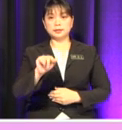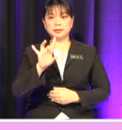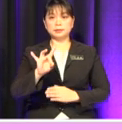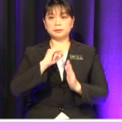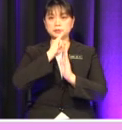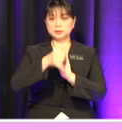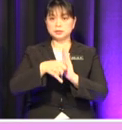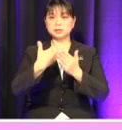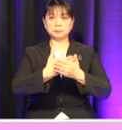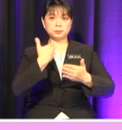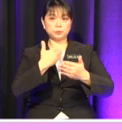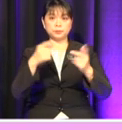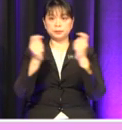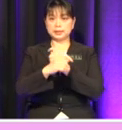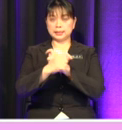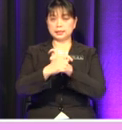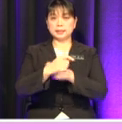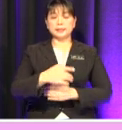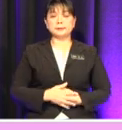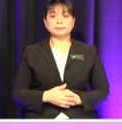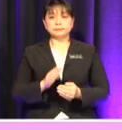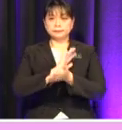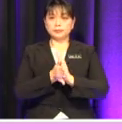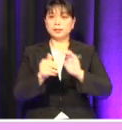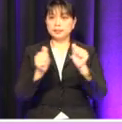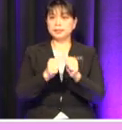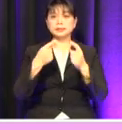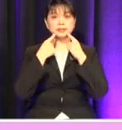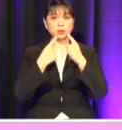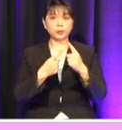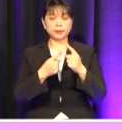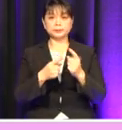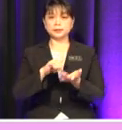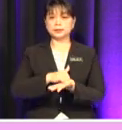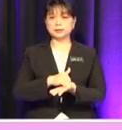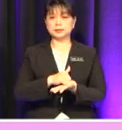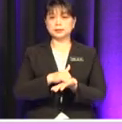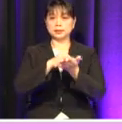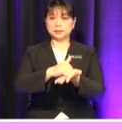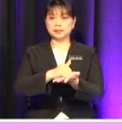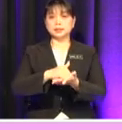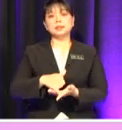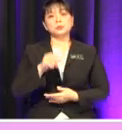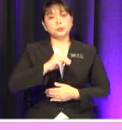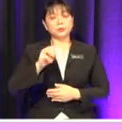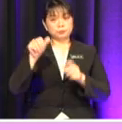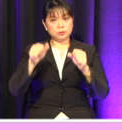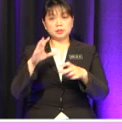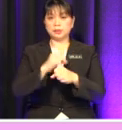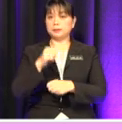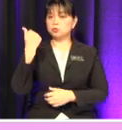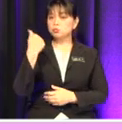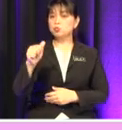sebelum pertandingan jadi dengan menjawab begini Evan calon ndak boleh dapat 10